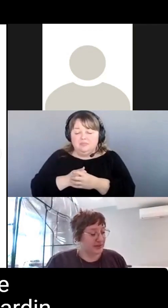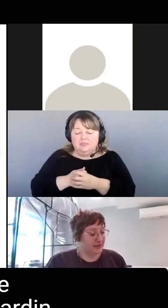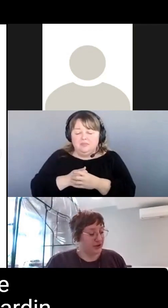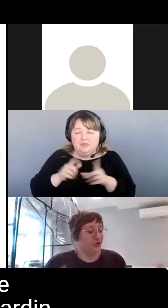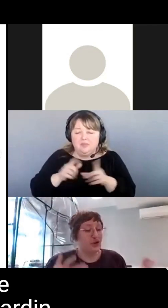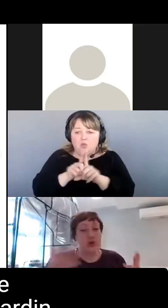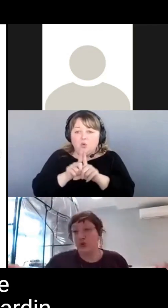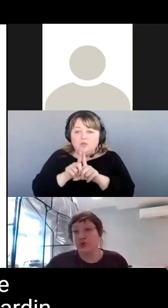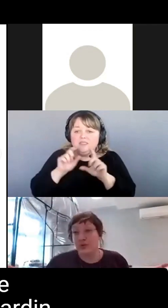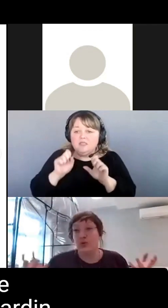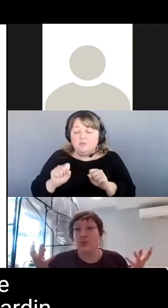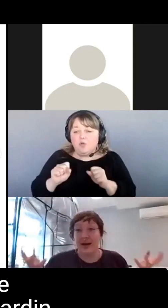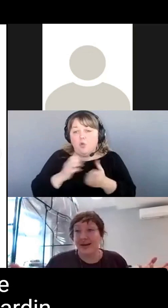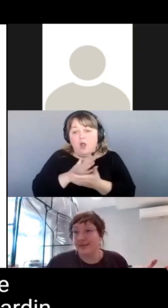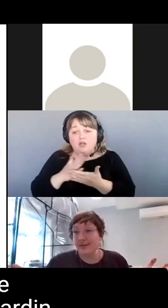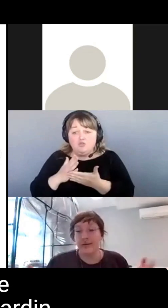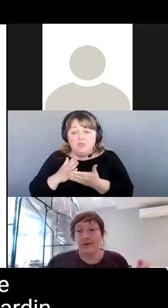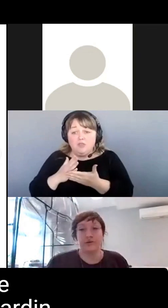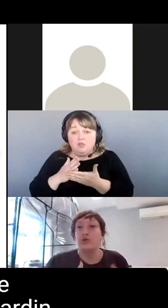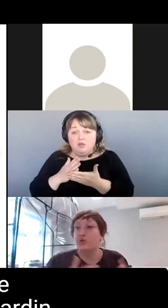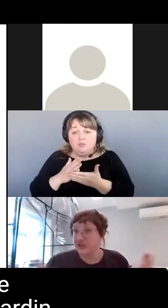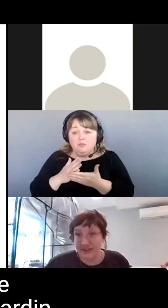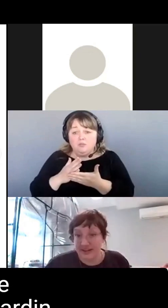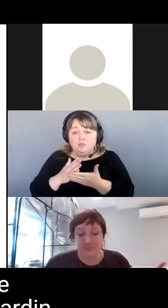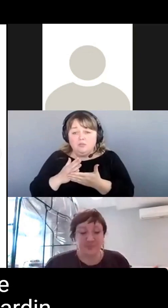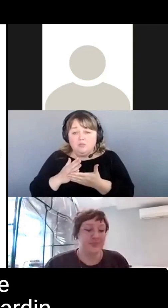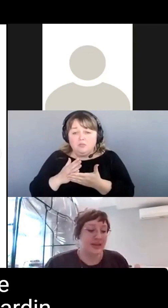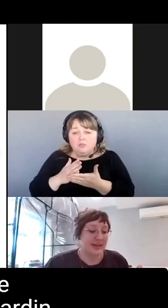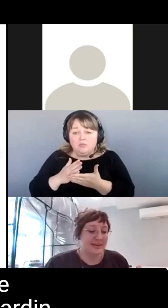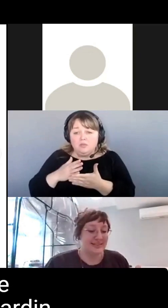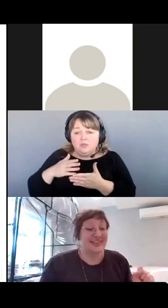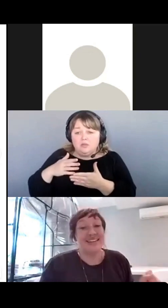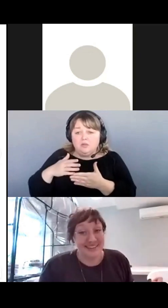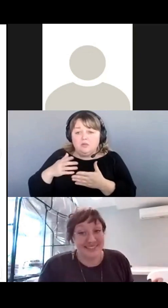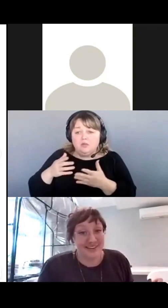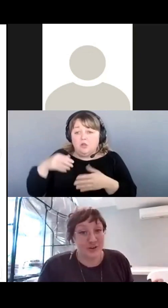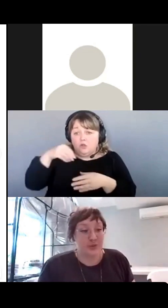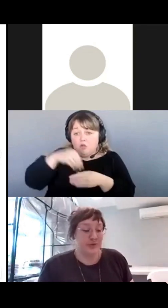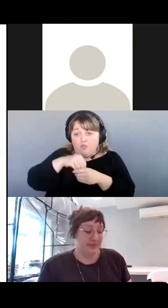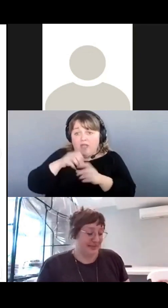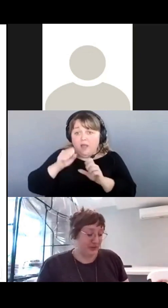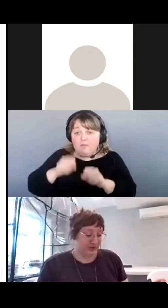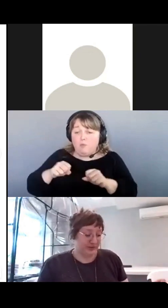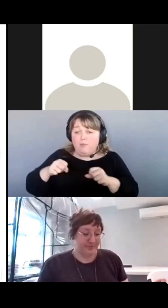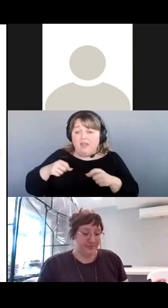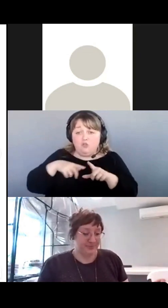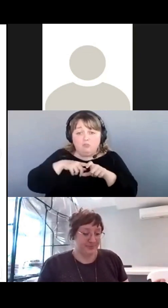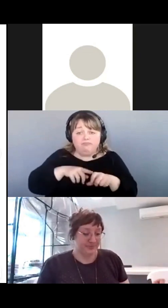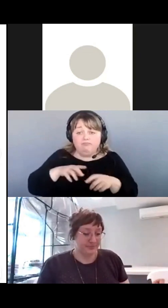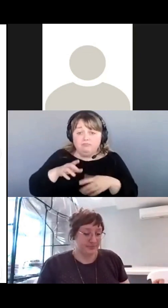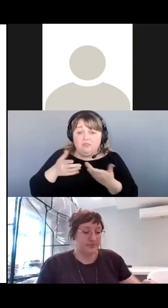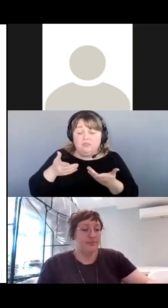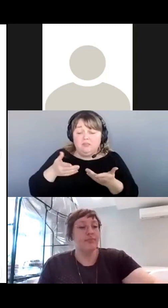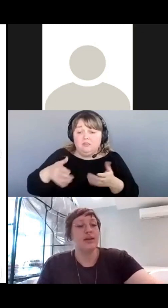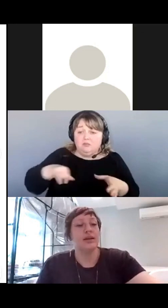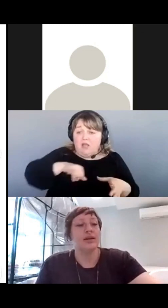ensuite mettre le contenu dans vos bacs sur votre jardin. Très tentant comme méthode.